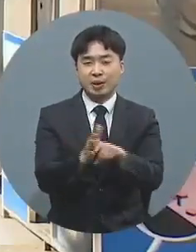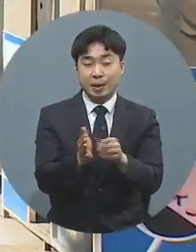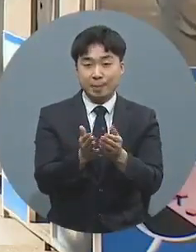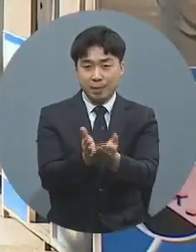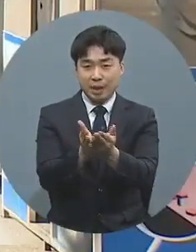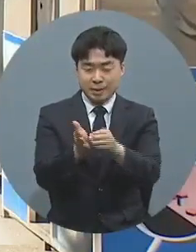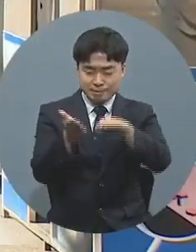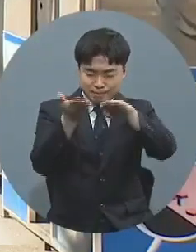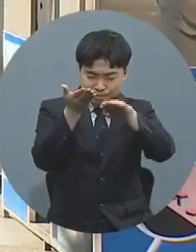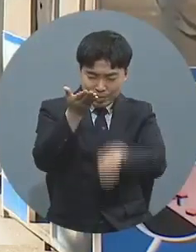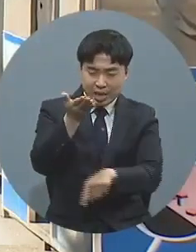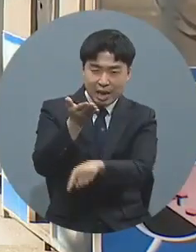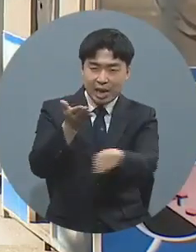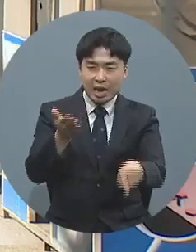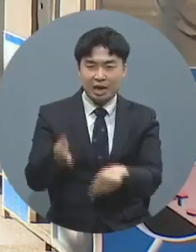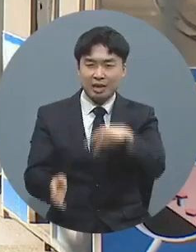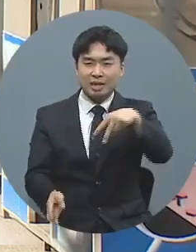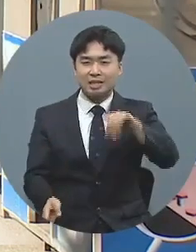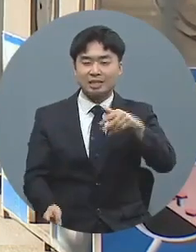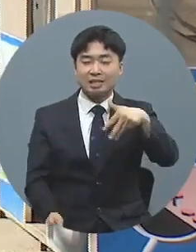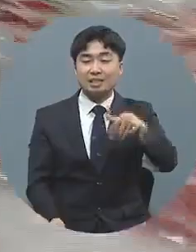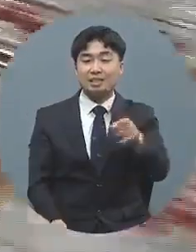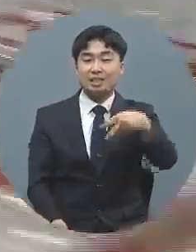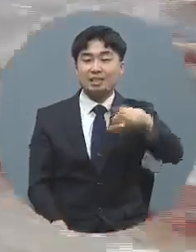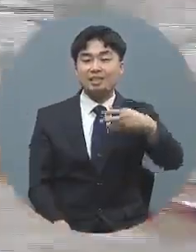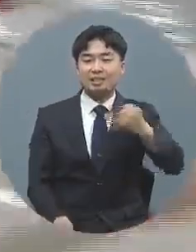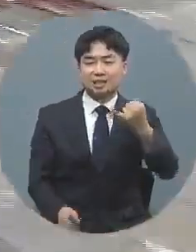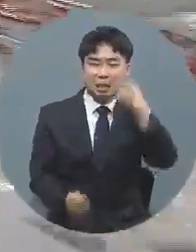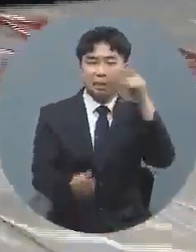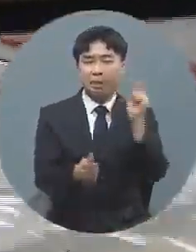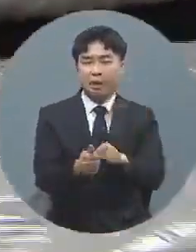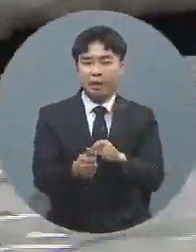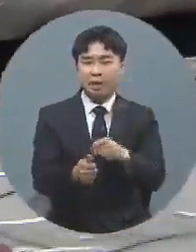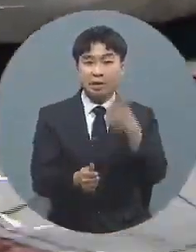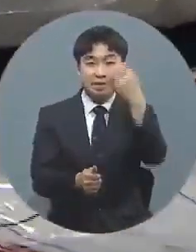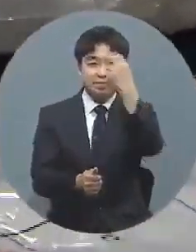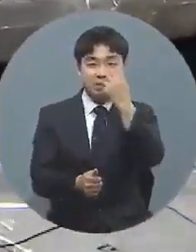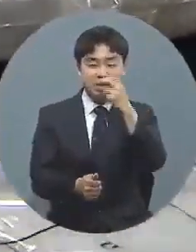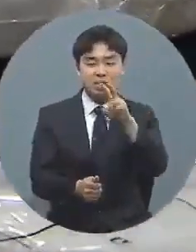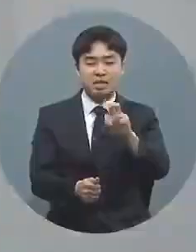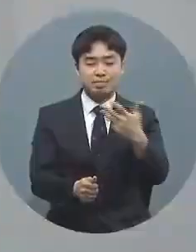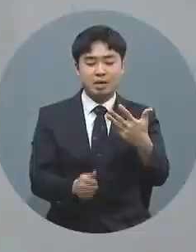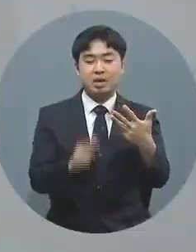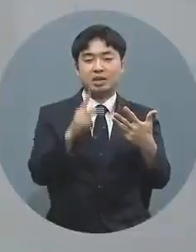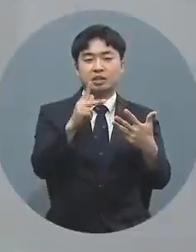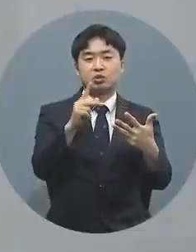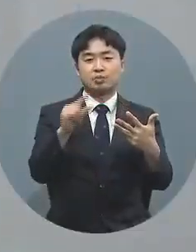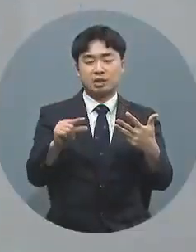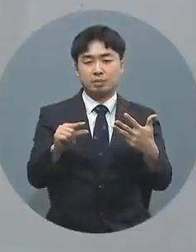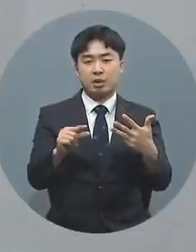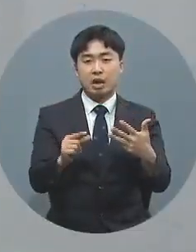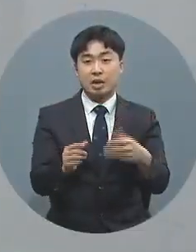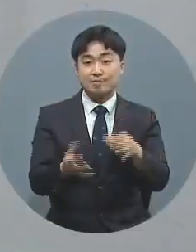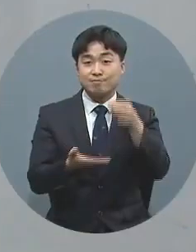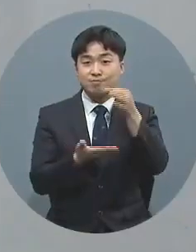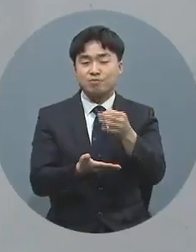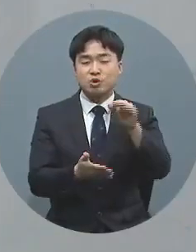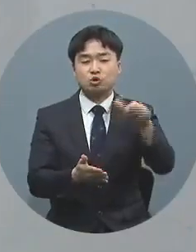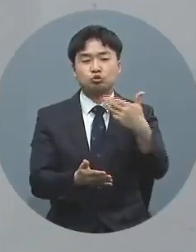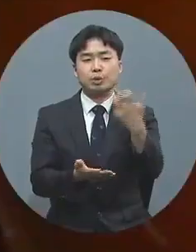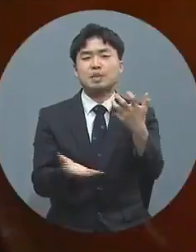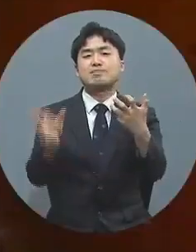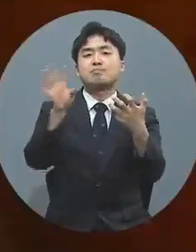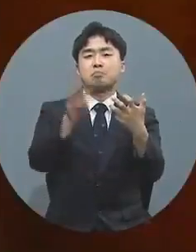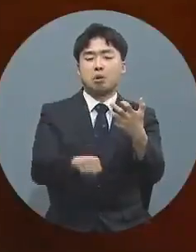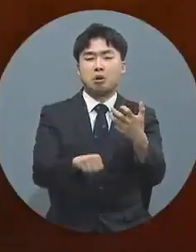바다 깊숙한 곳인 시체스트에서 발견됐습니다. 검찰에 확인된 것만 28kg, 시가 약 980억 원